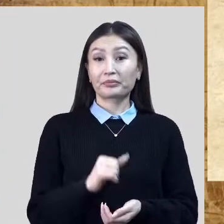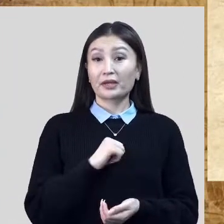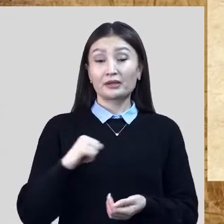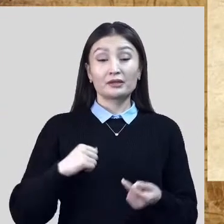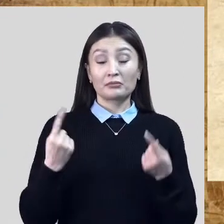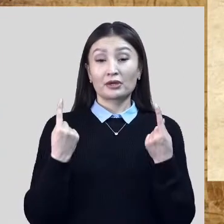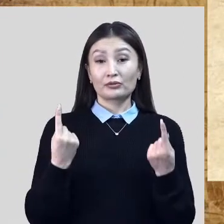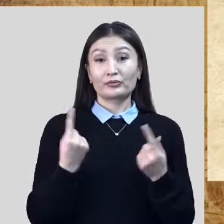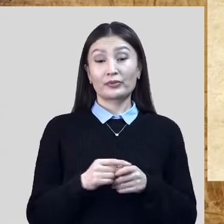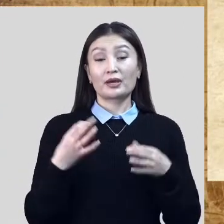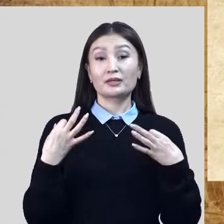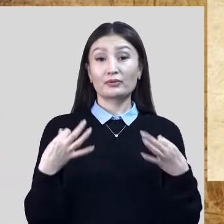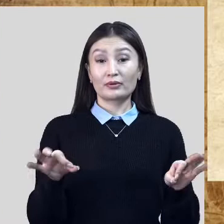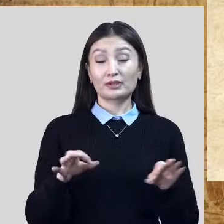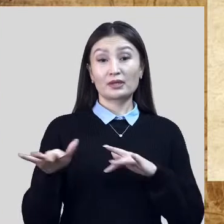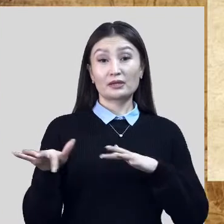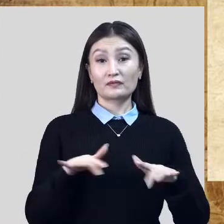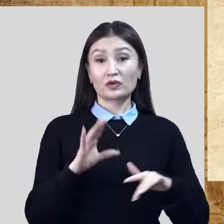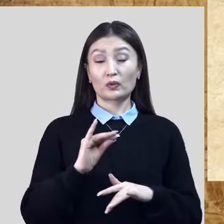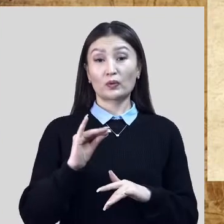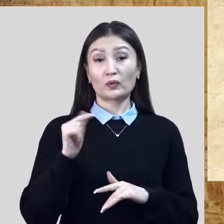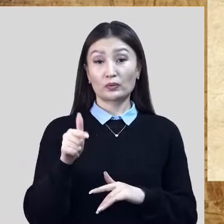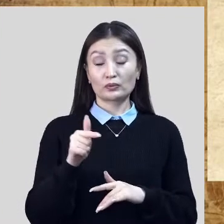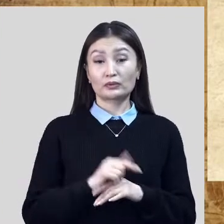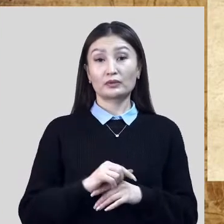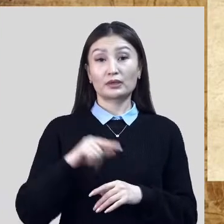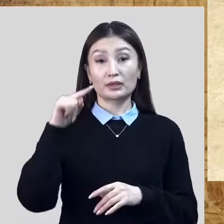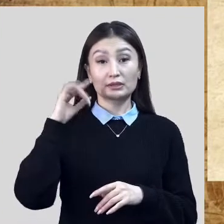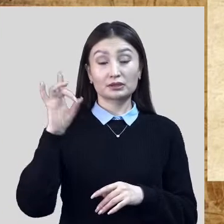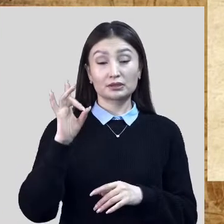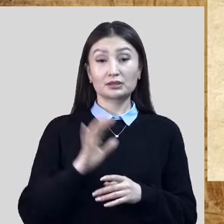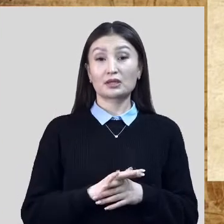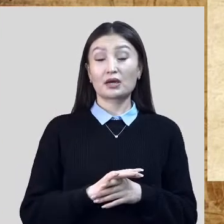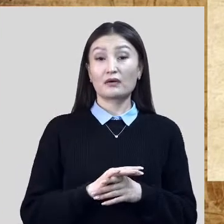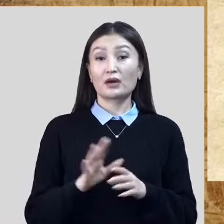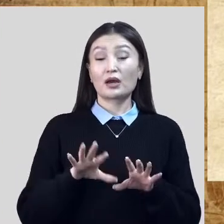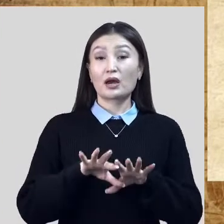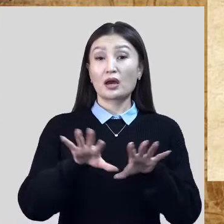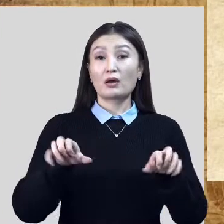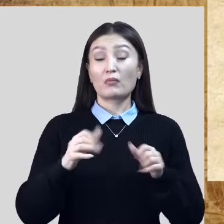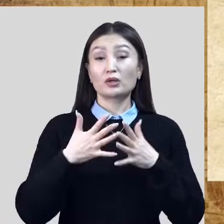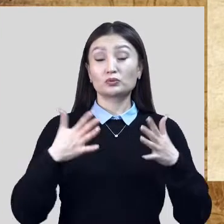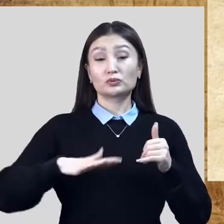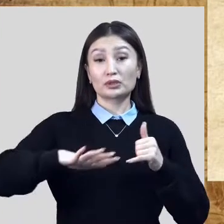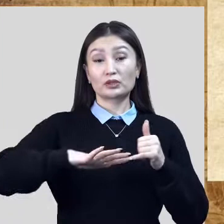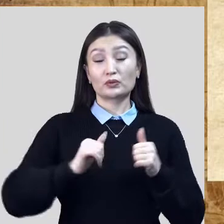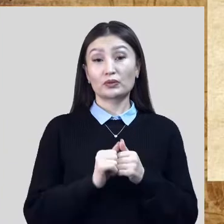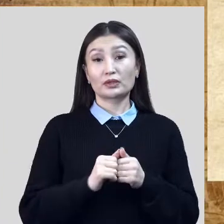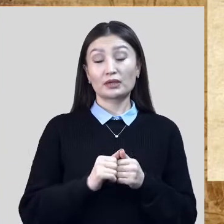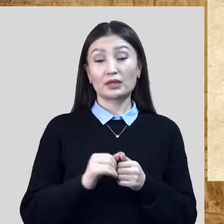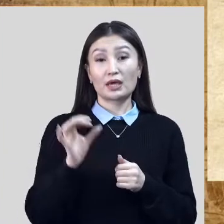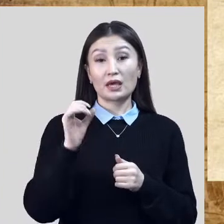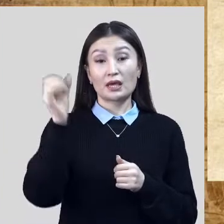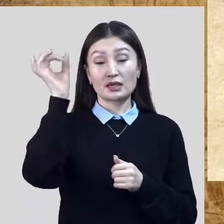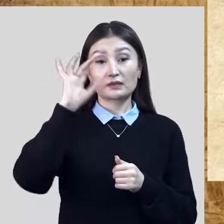Самое крупное освободительное движение южных кыргызов, охватившая обширную территорию, известна в